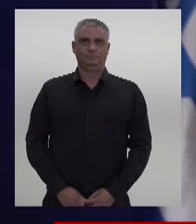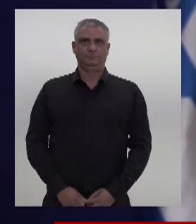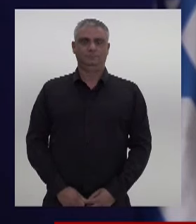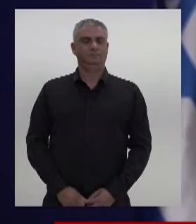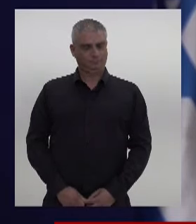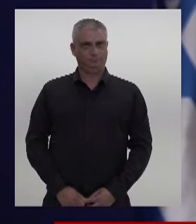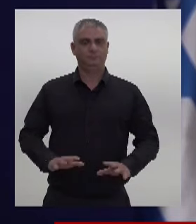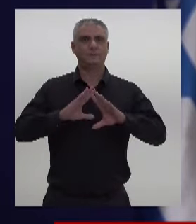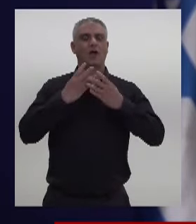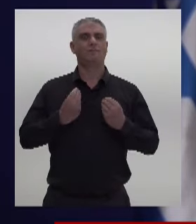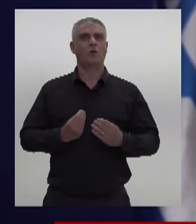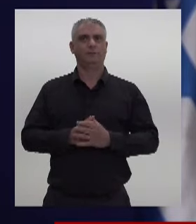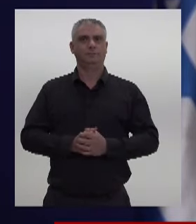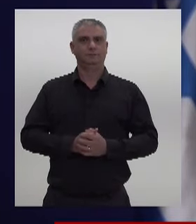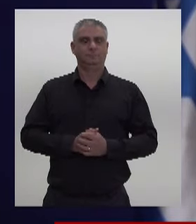ערב